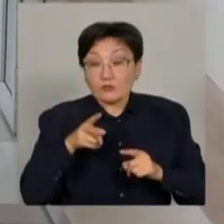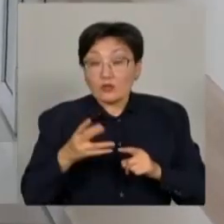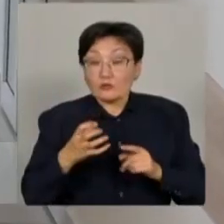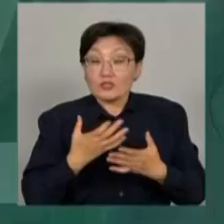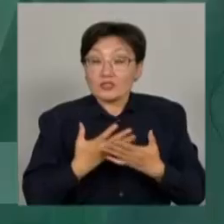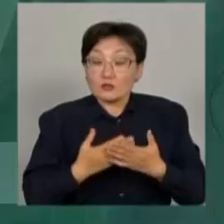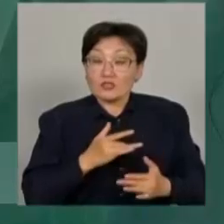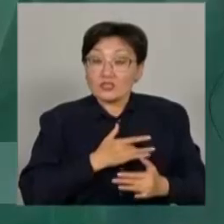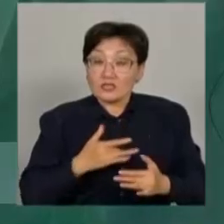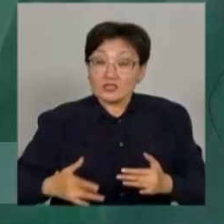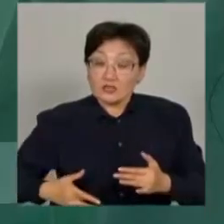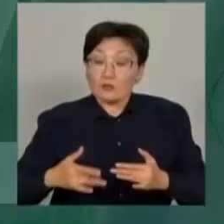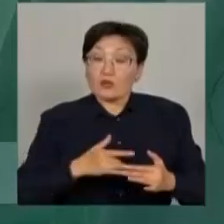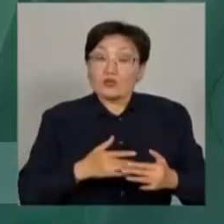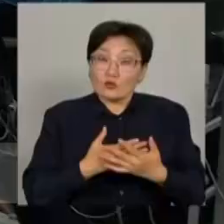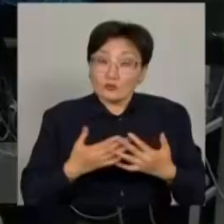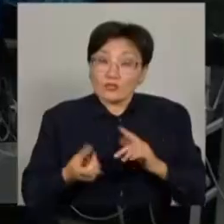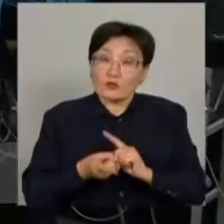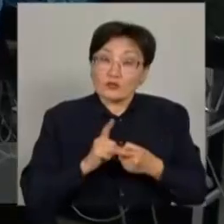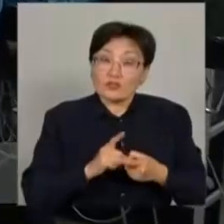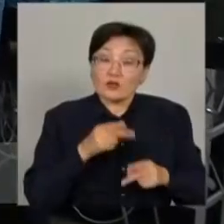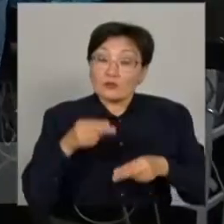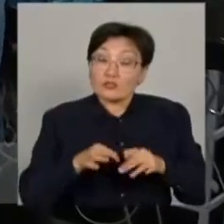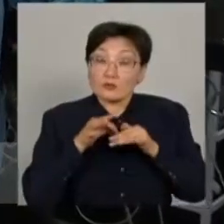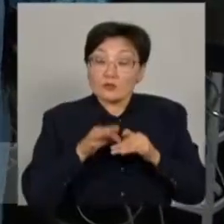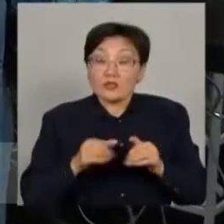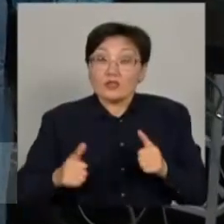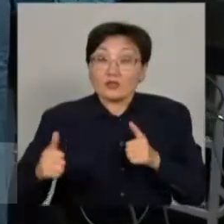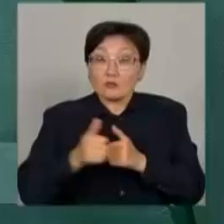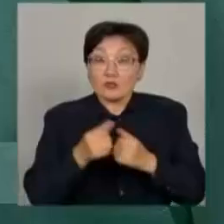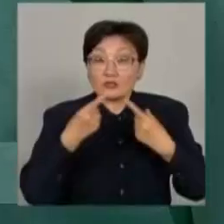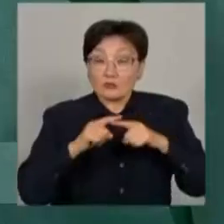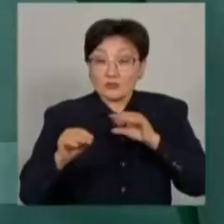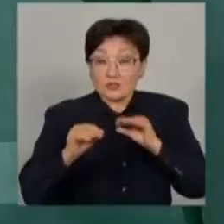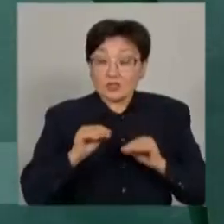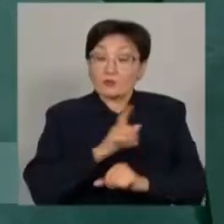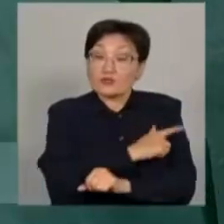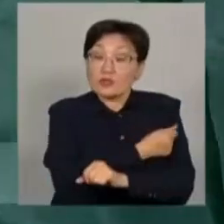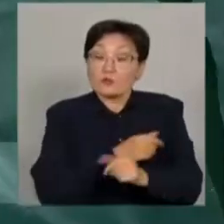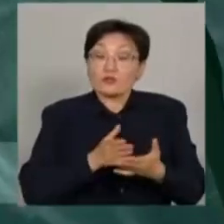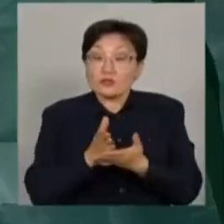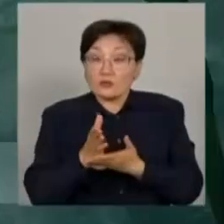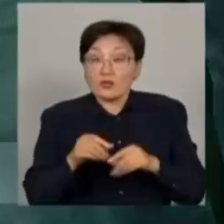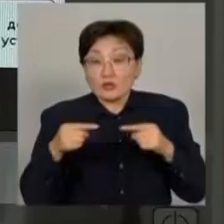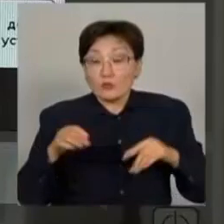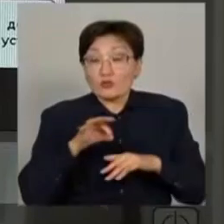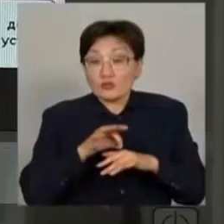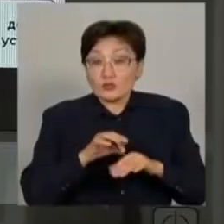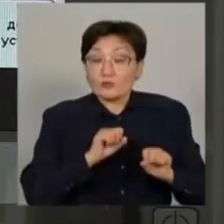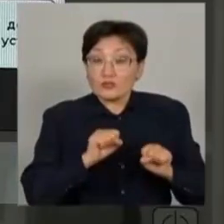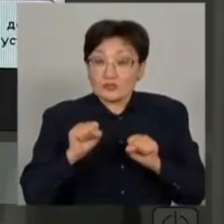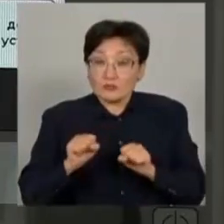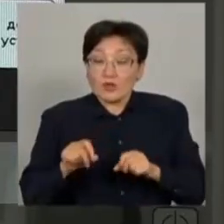2500-ге жуық ағза трансплантациясы жасалды. Заманауи озық құрылғылармен жабдықталған еліміздің медицина саласы түрлі аурулардың алдын